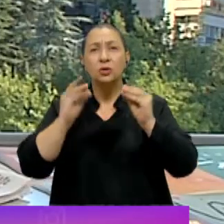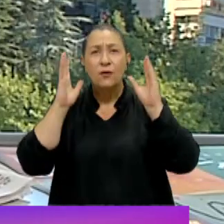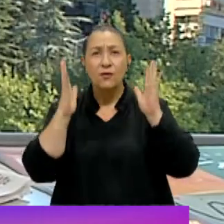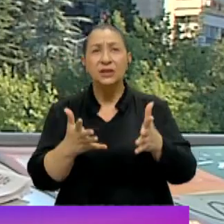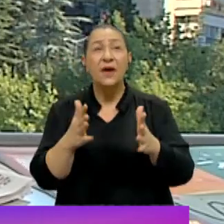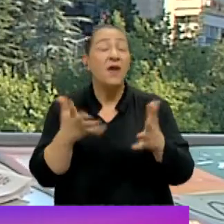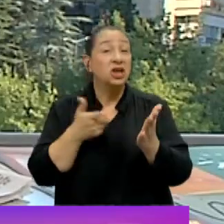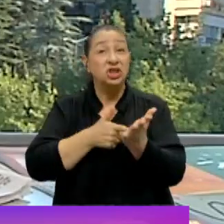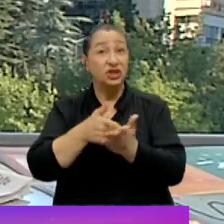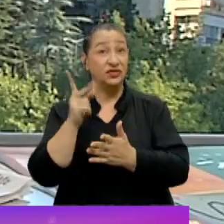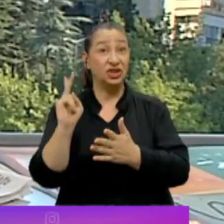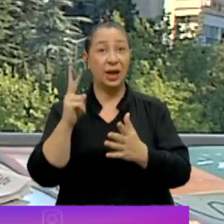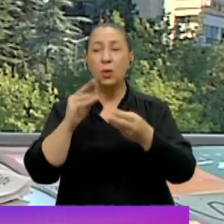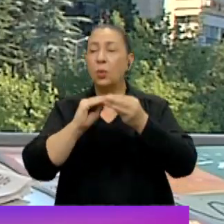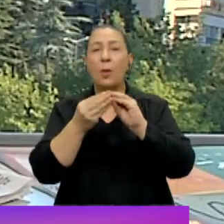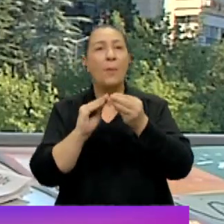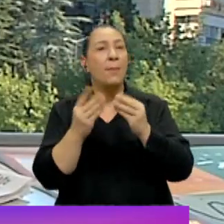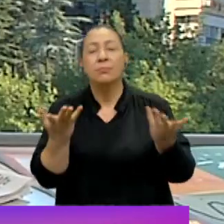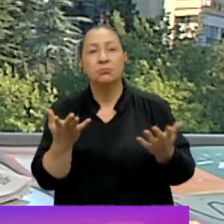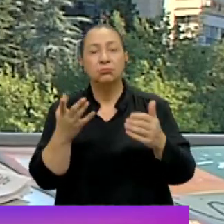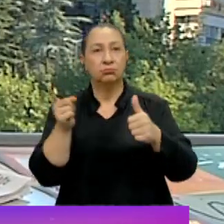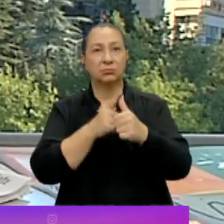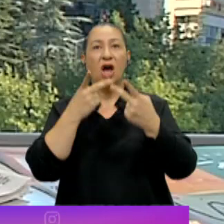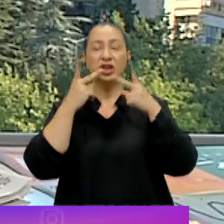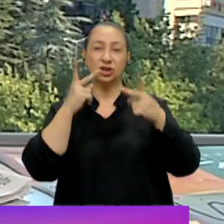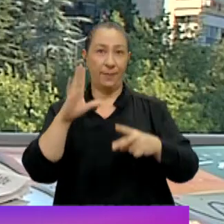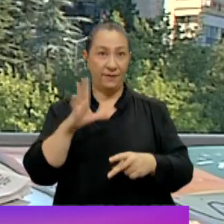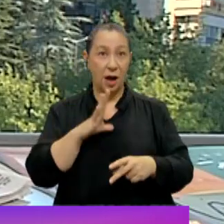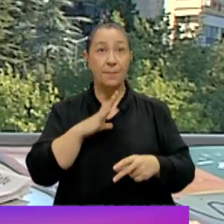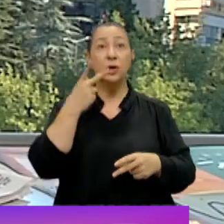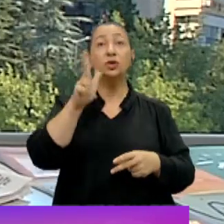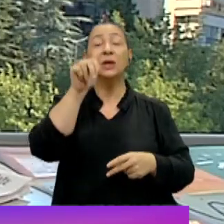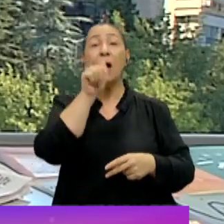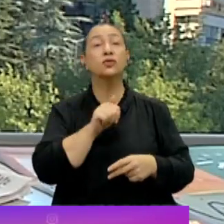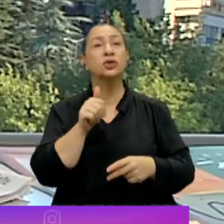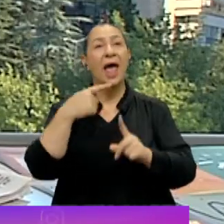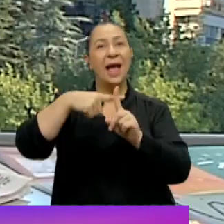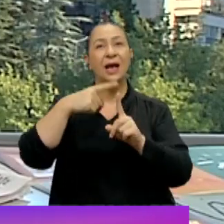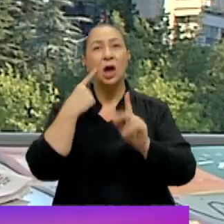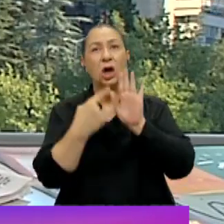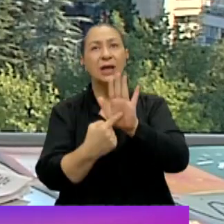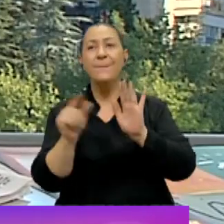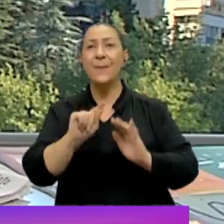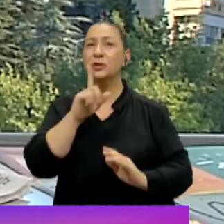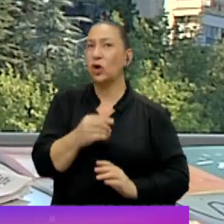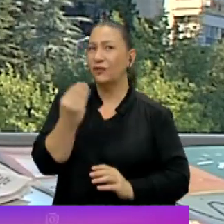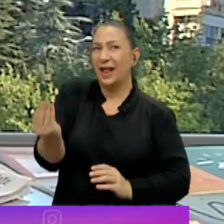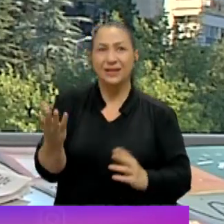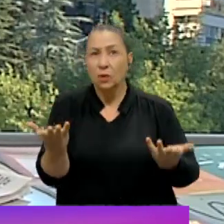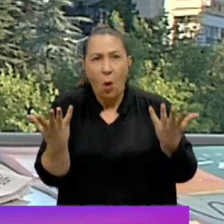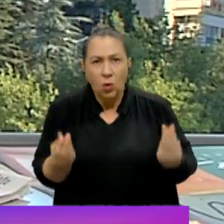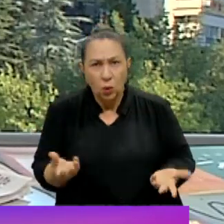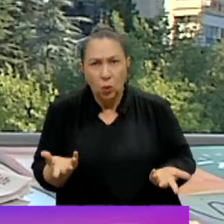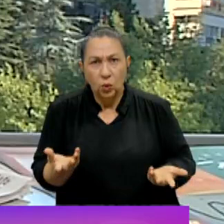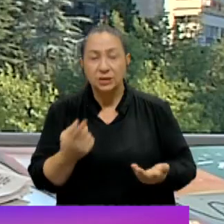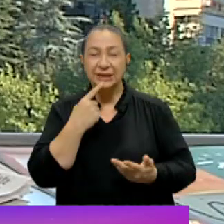ağırlıklı ya da çiftçilerin meselelerini önceleyen açıklamalar var. Bir 3600 ek gösterge vardı, memurlara söz verilmişti. Ne